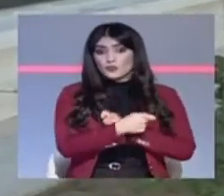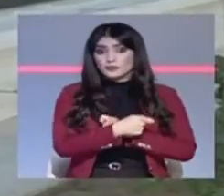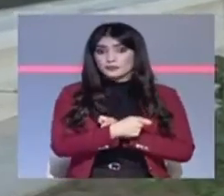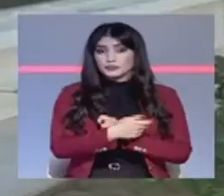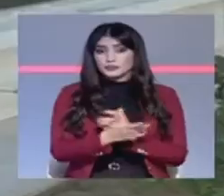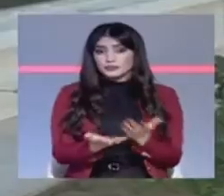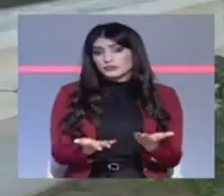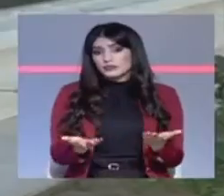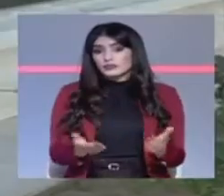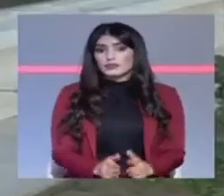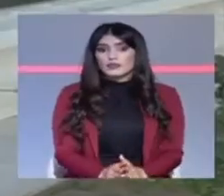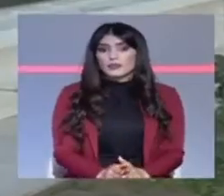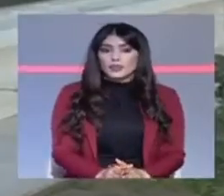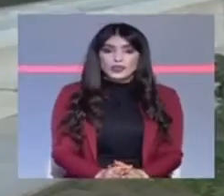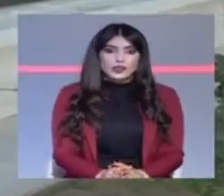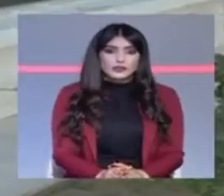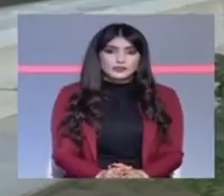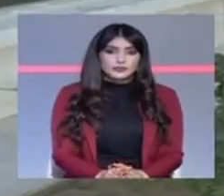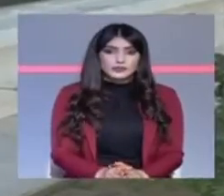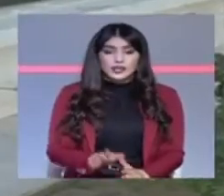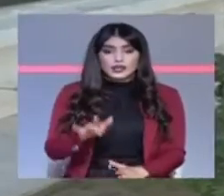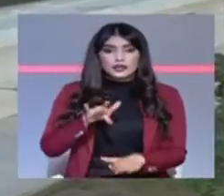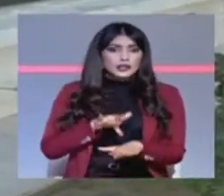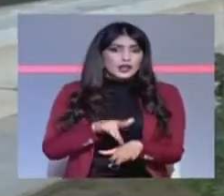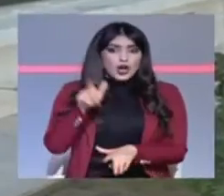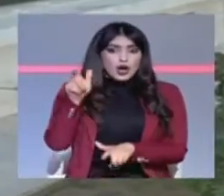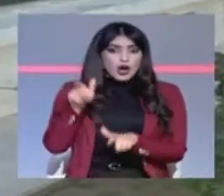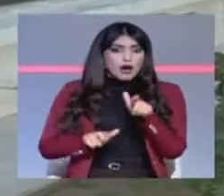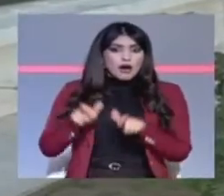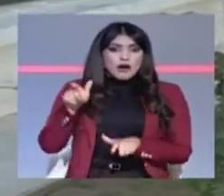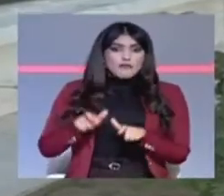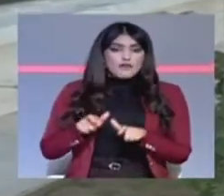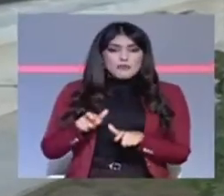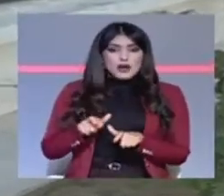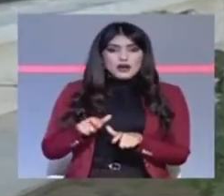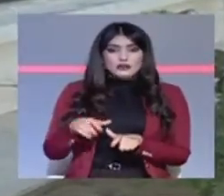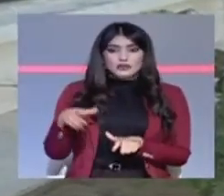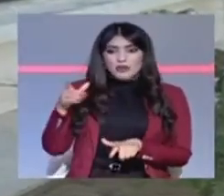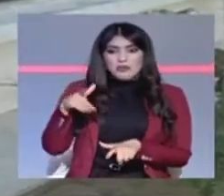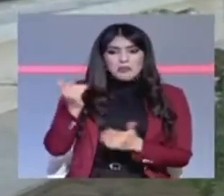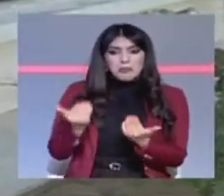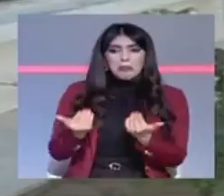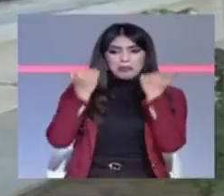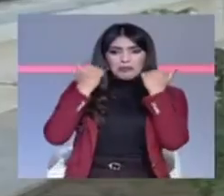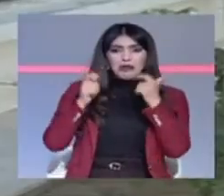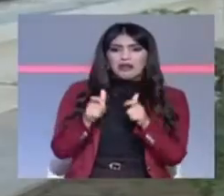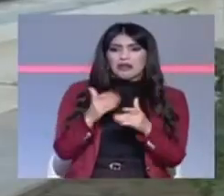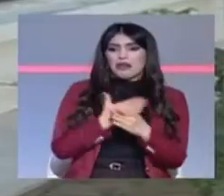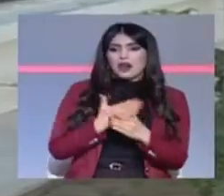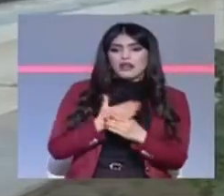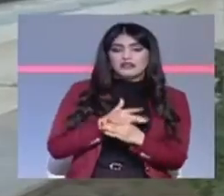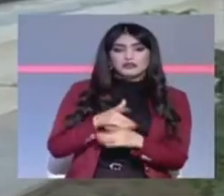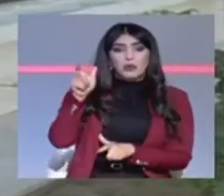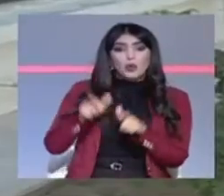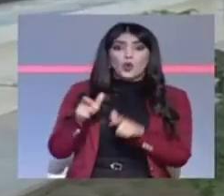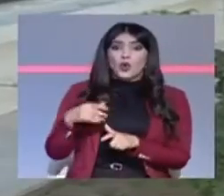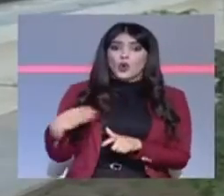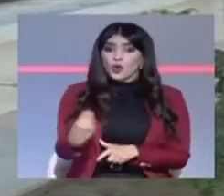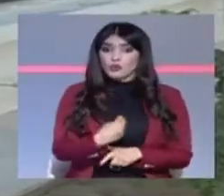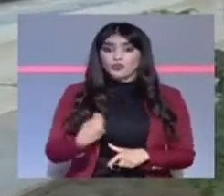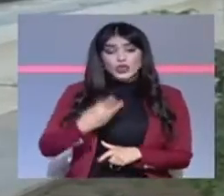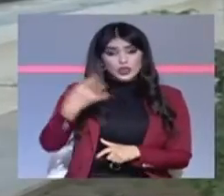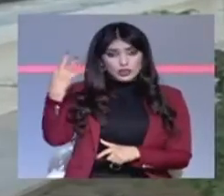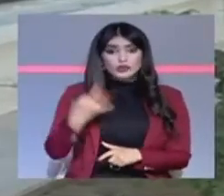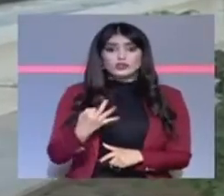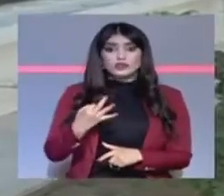نتمناها نوع من ال الارتخاء على مستوى المؤسسات يخلي للاسف الشديد اه نسب